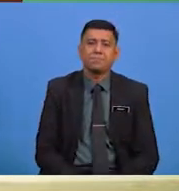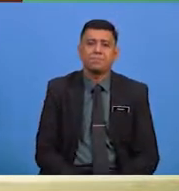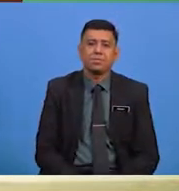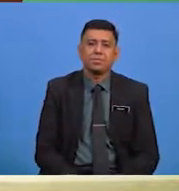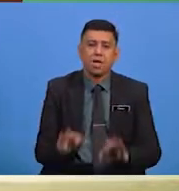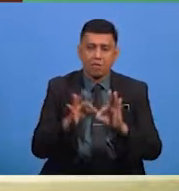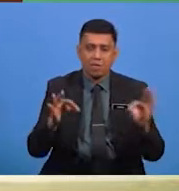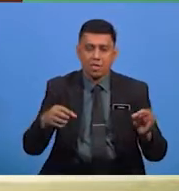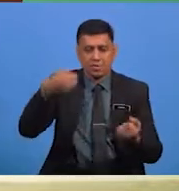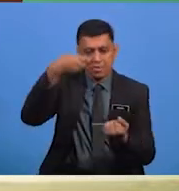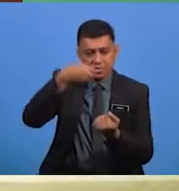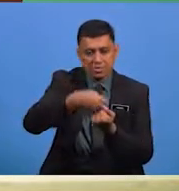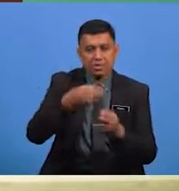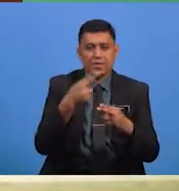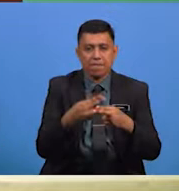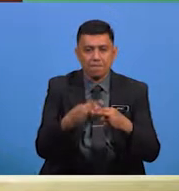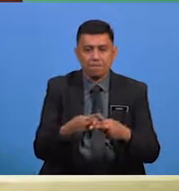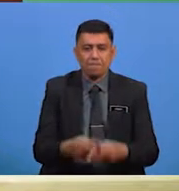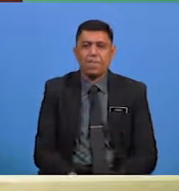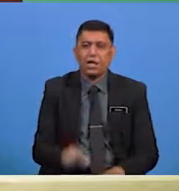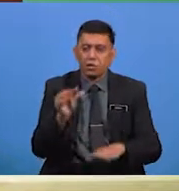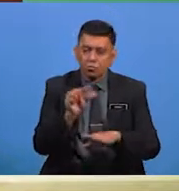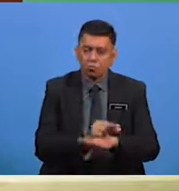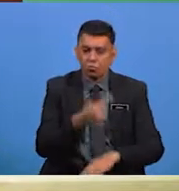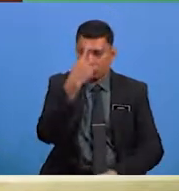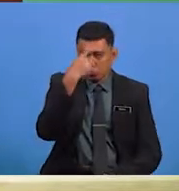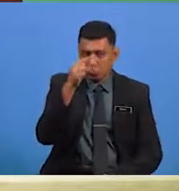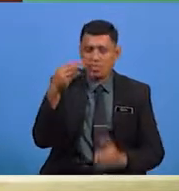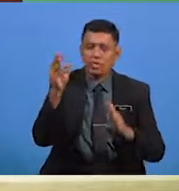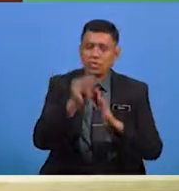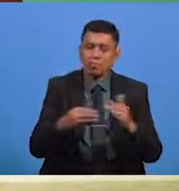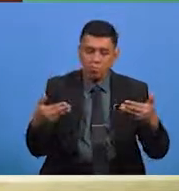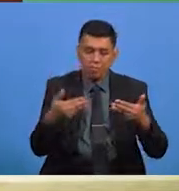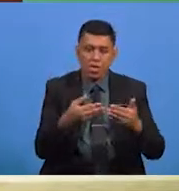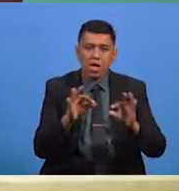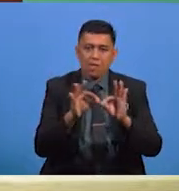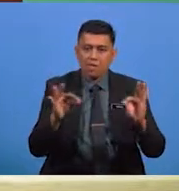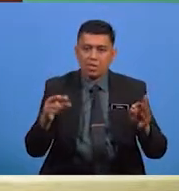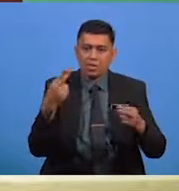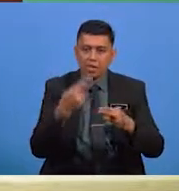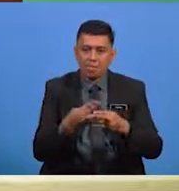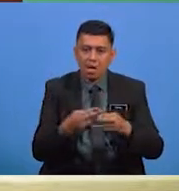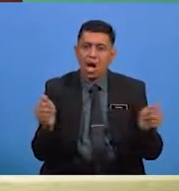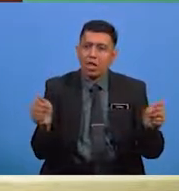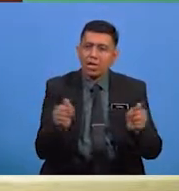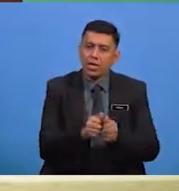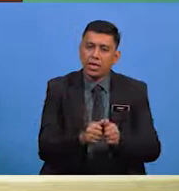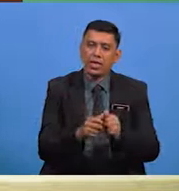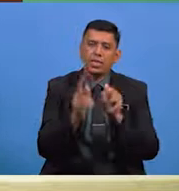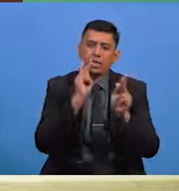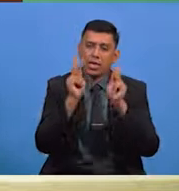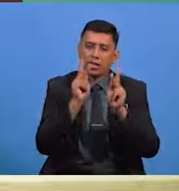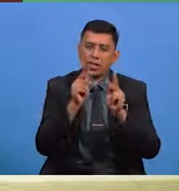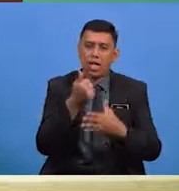Frasa sendi nama pula digunakan untuk menyambung frasa nama dengan